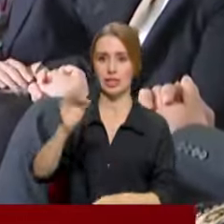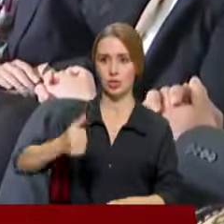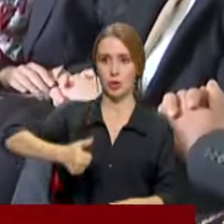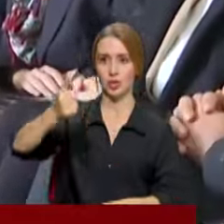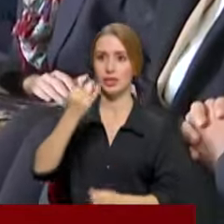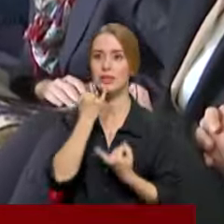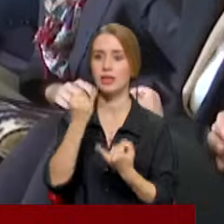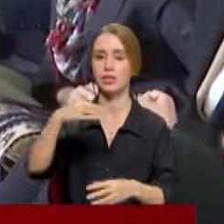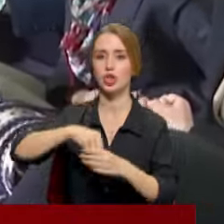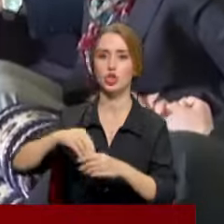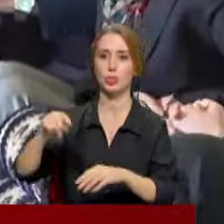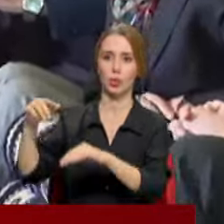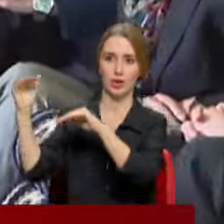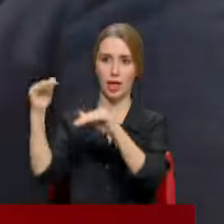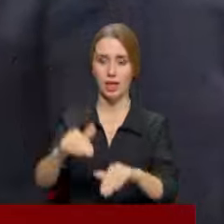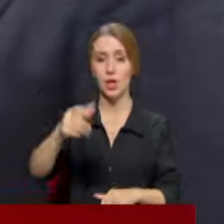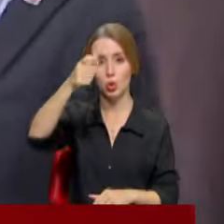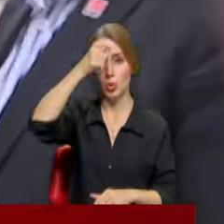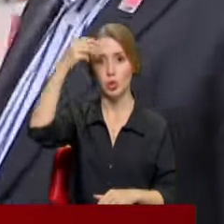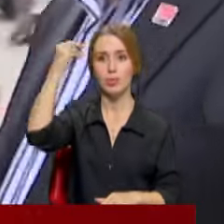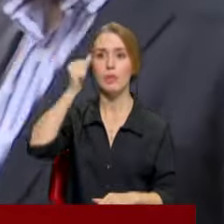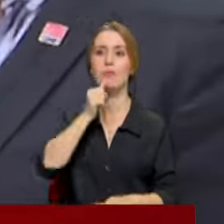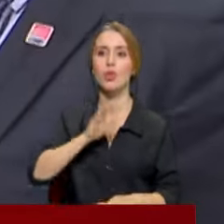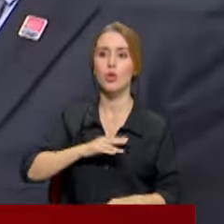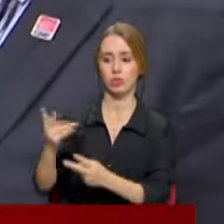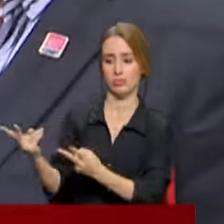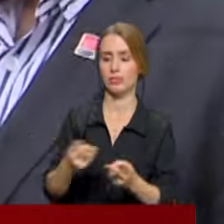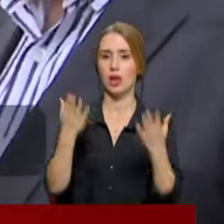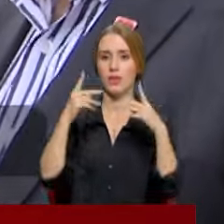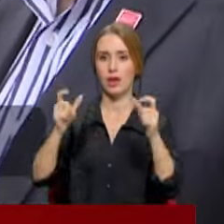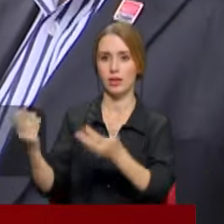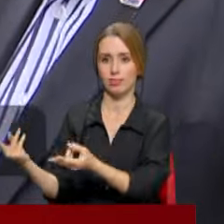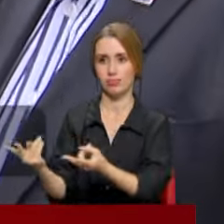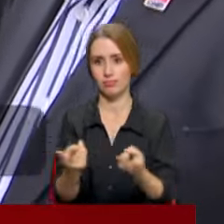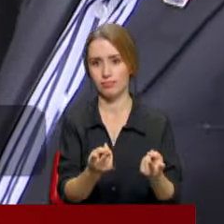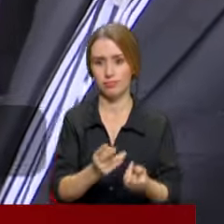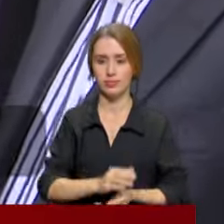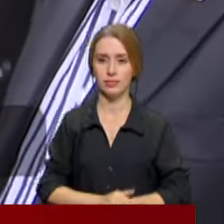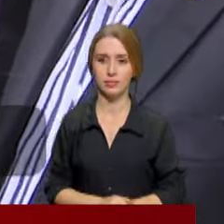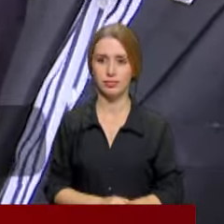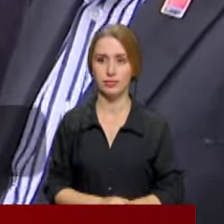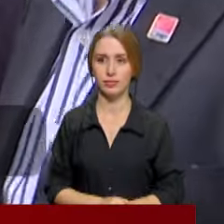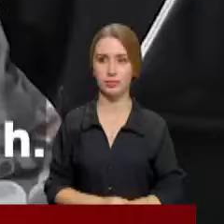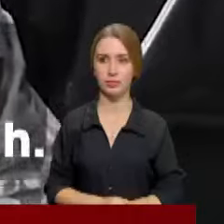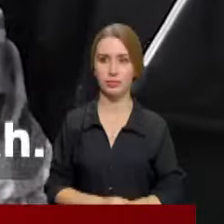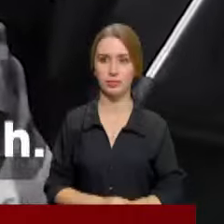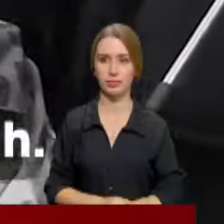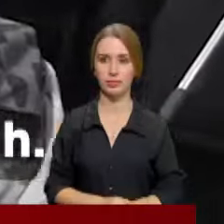Türk'ü ziyaret için Mardin'deydi. Türk, İmamoğlu'nu havalimanında karşıladı. Sağ olun, çok naziksiniz.